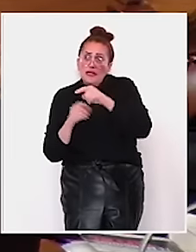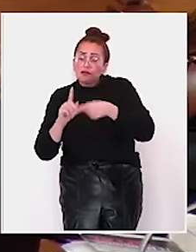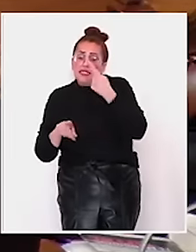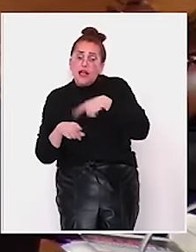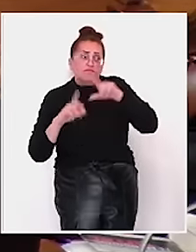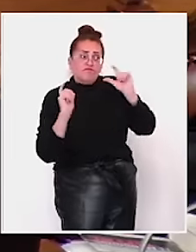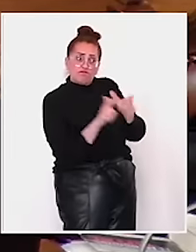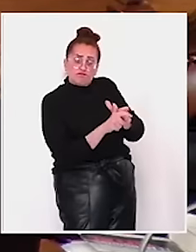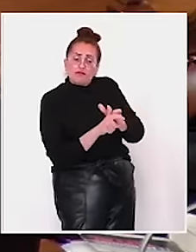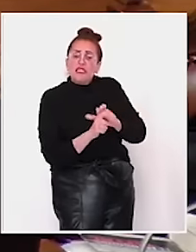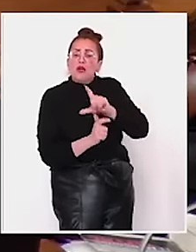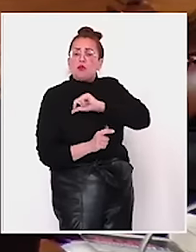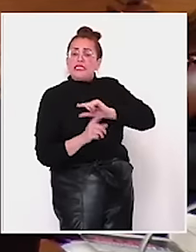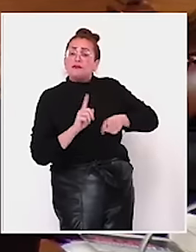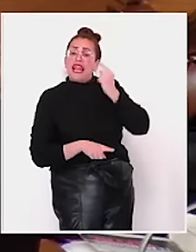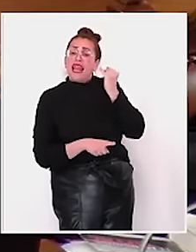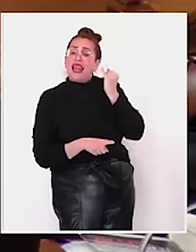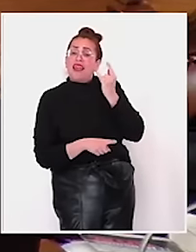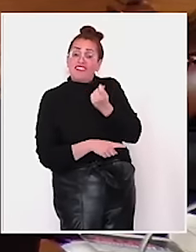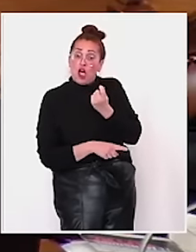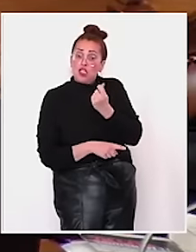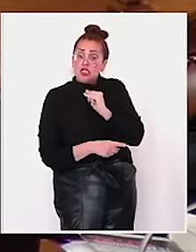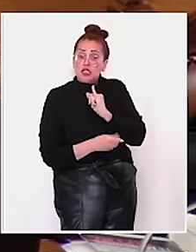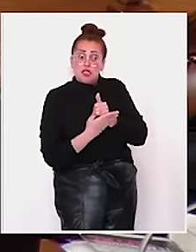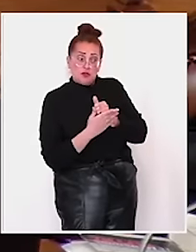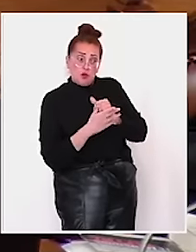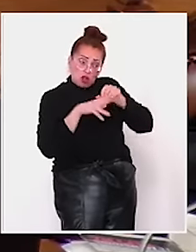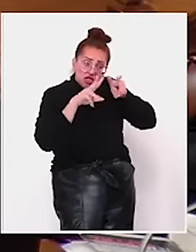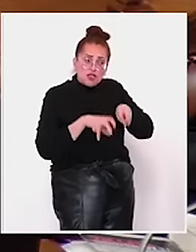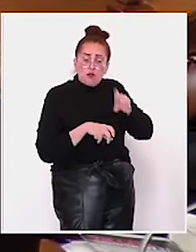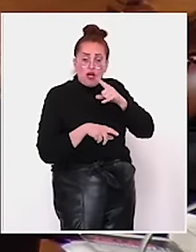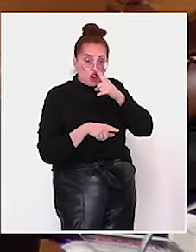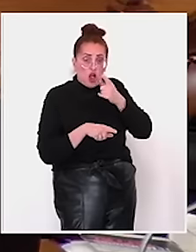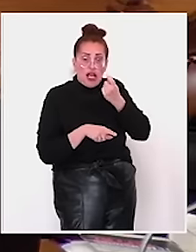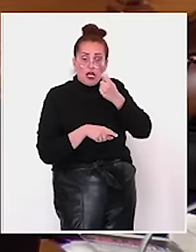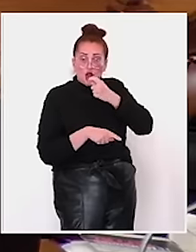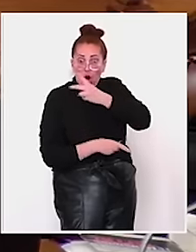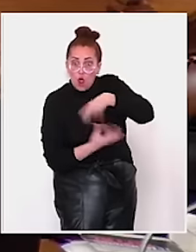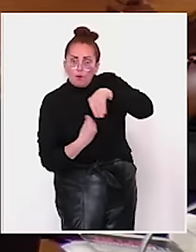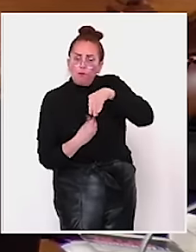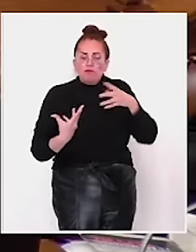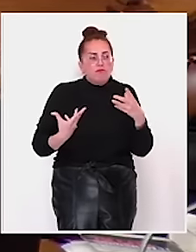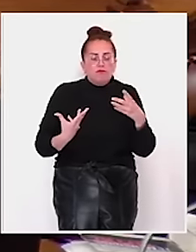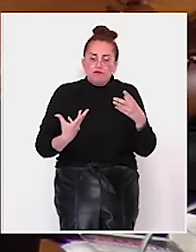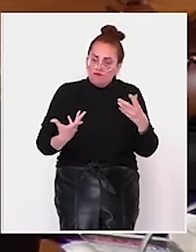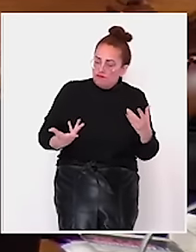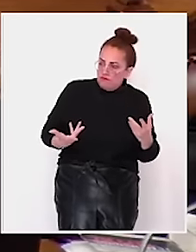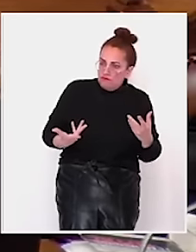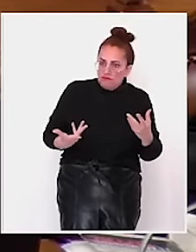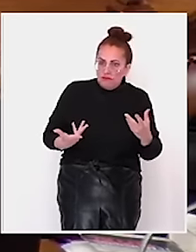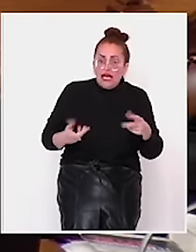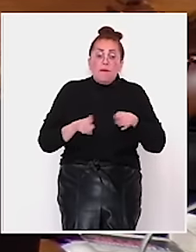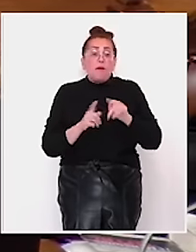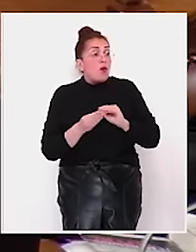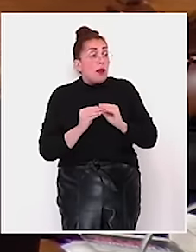publics. Donc voilà, c'est quand même abusé, quoi. Donc, ce qui est terrible dans ces délibérations-là, et c'est ça qu'on vous reproche, c'est que vous faites comme s'il n'y avait pas de problème,